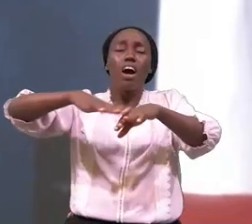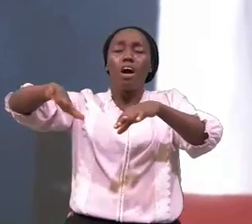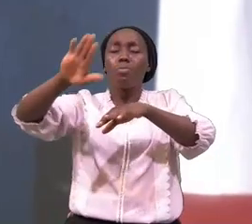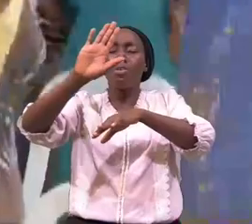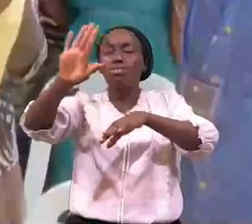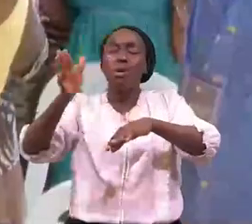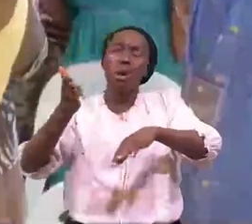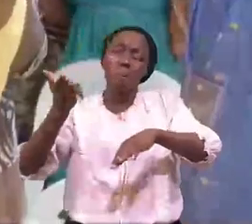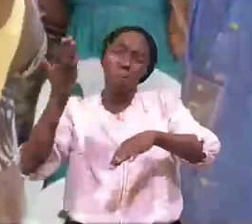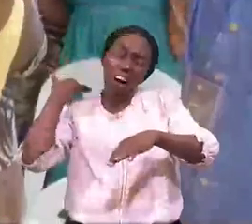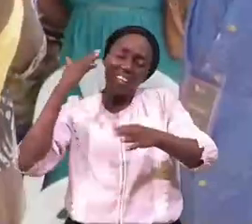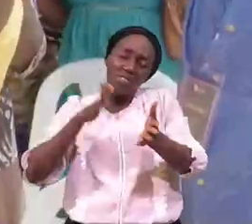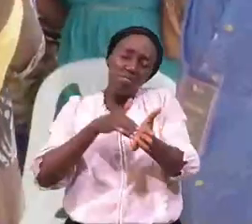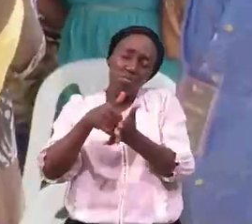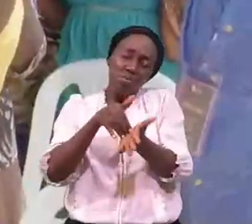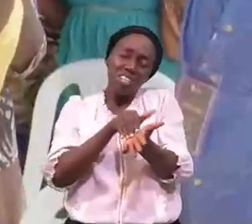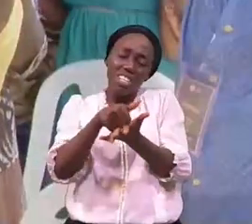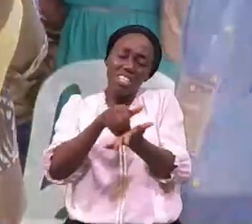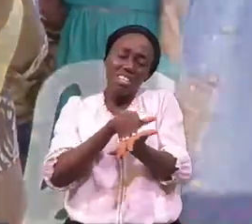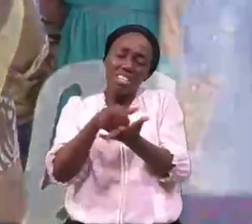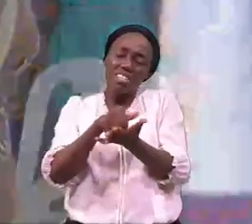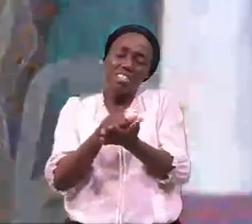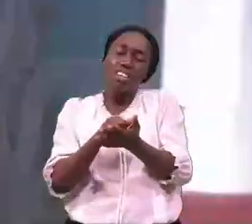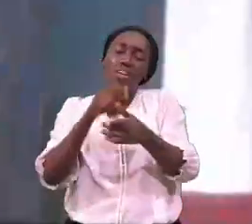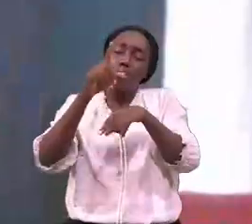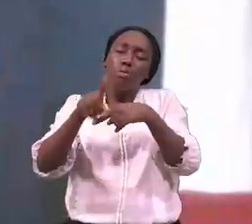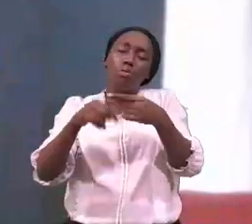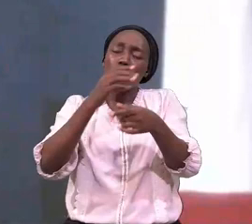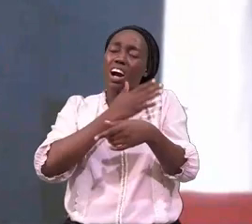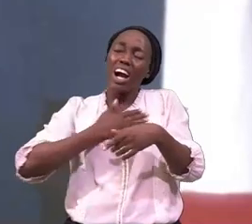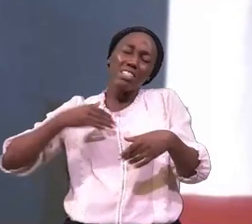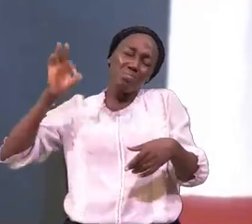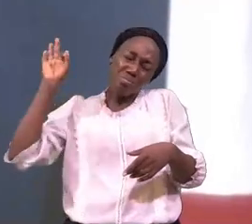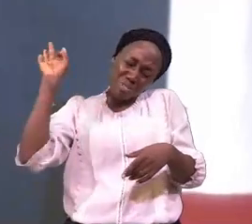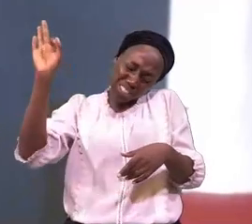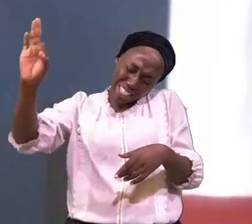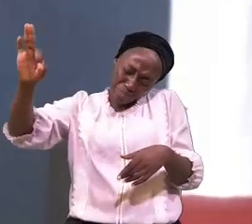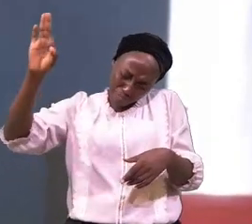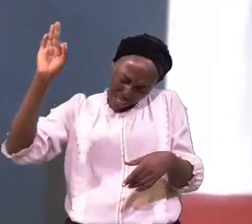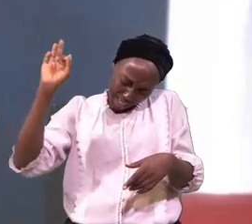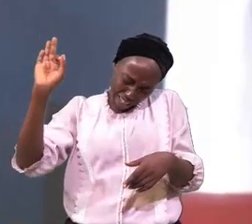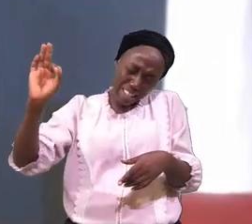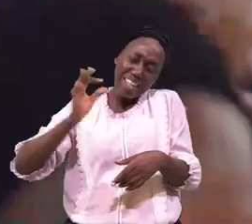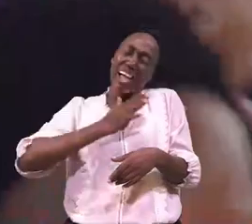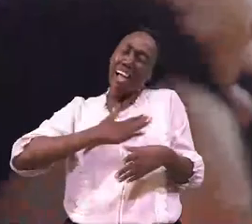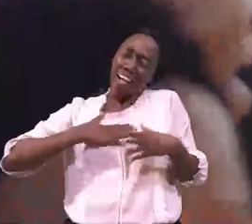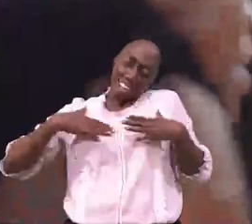au-dessus de tes faiblesses du passé, va prêcher, va guérir,